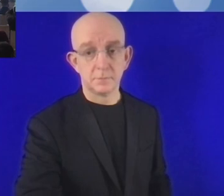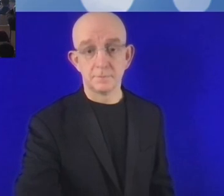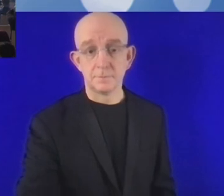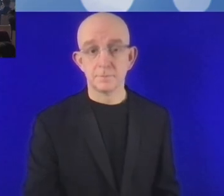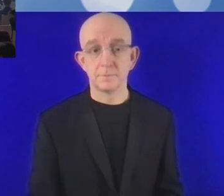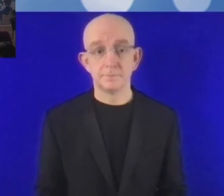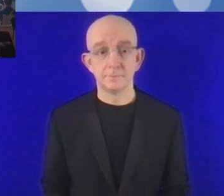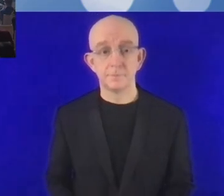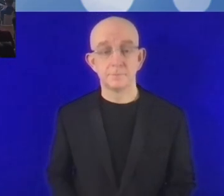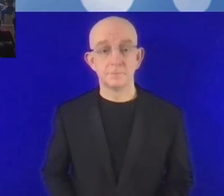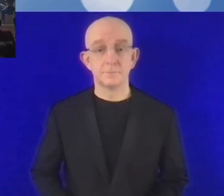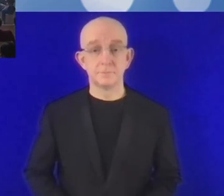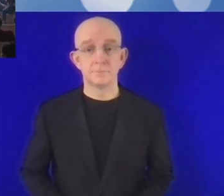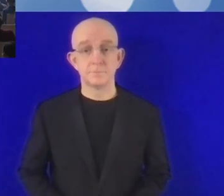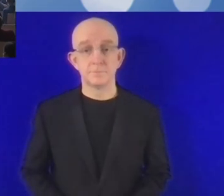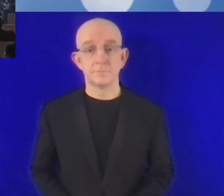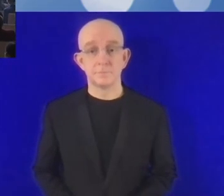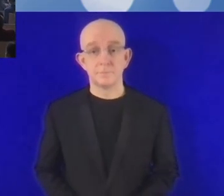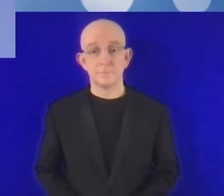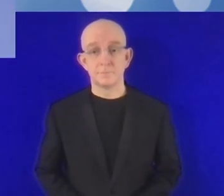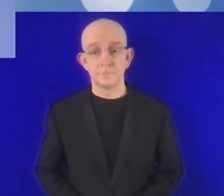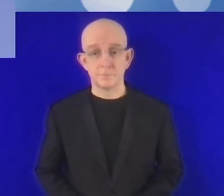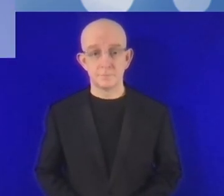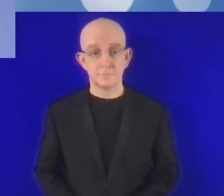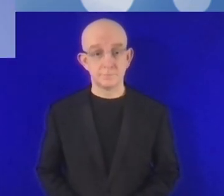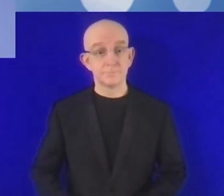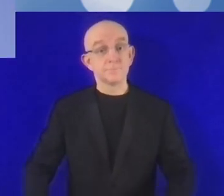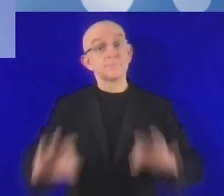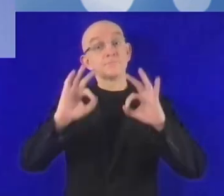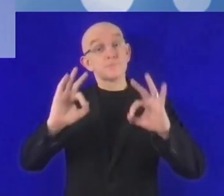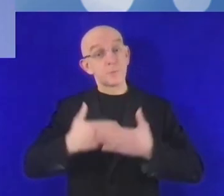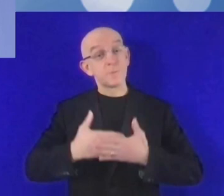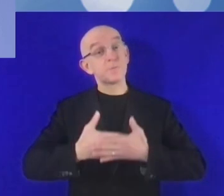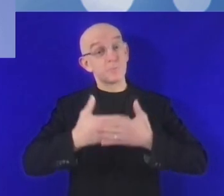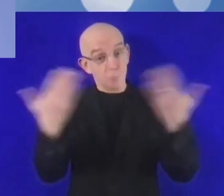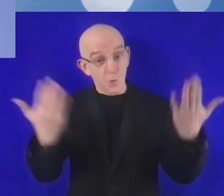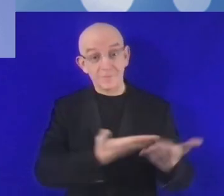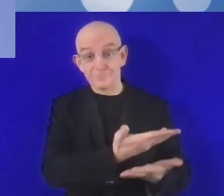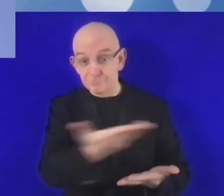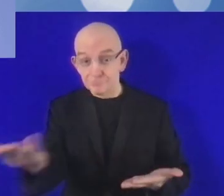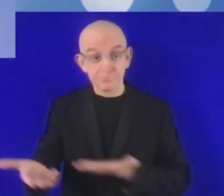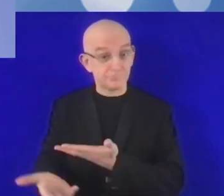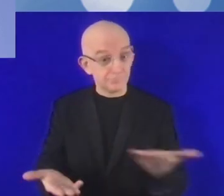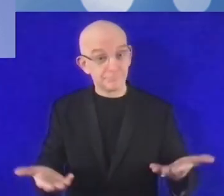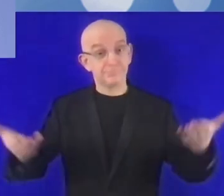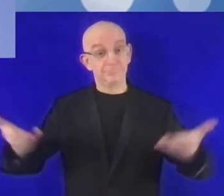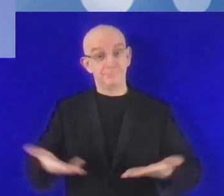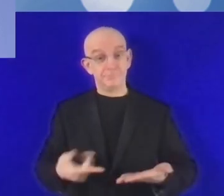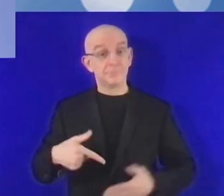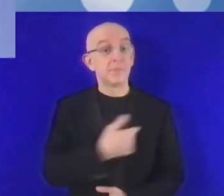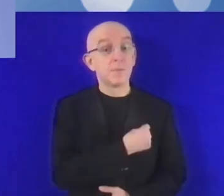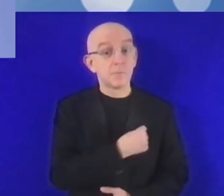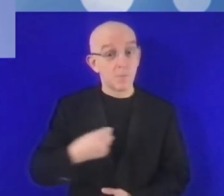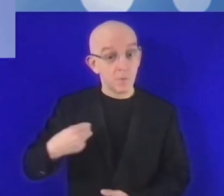Good morning, ladies and gentlemen. Доброе утро, дамы и господа. Добро пожаловать в Польшу, добро пожаловать в Катовице. Это